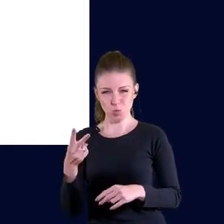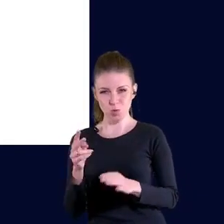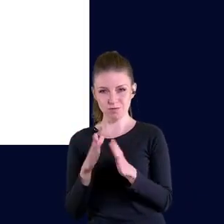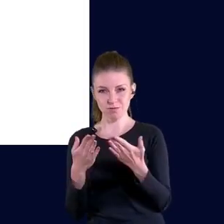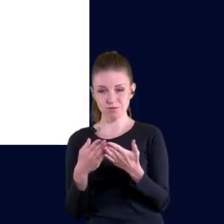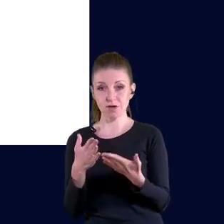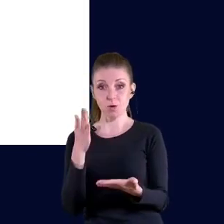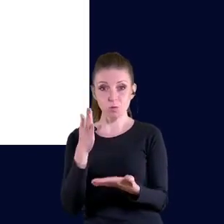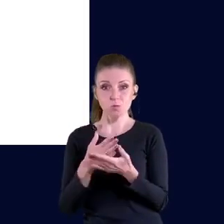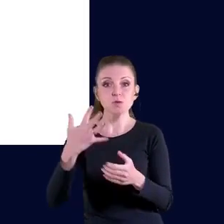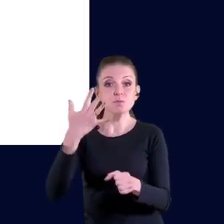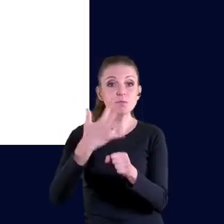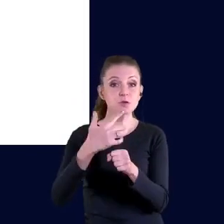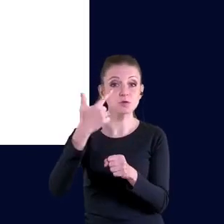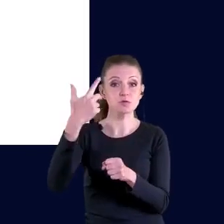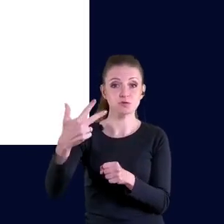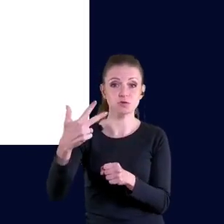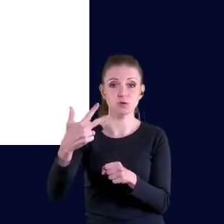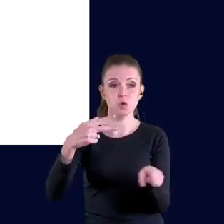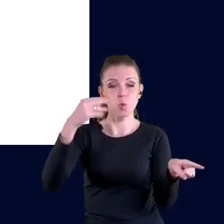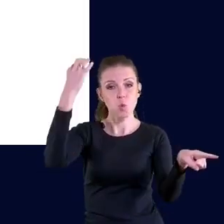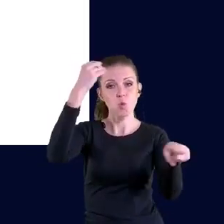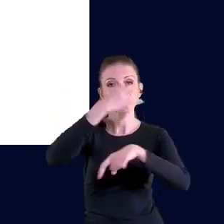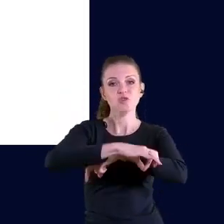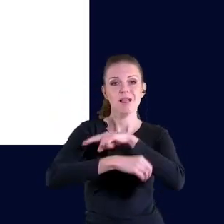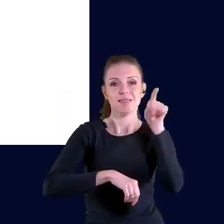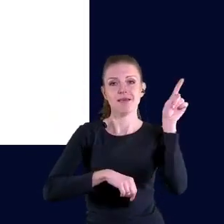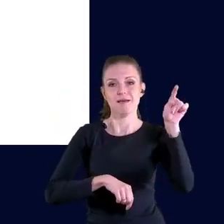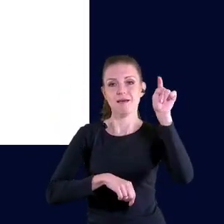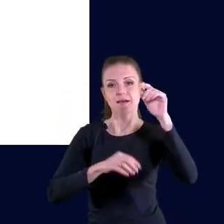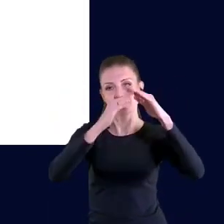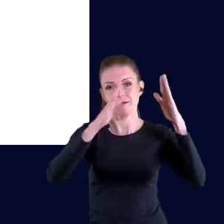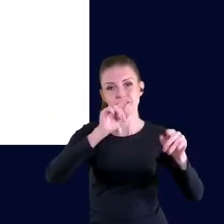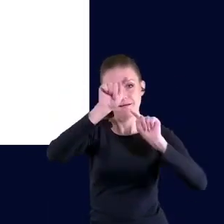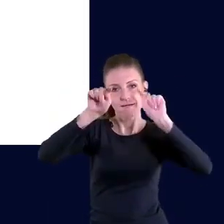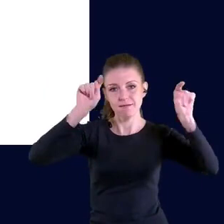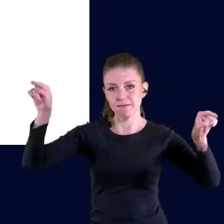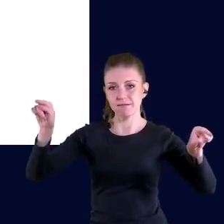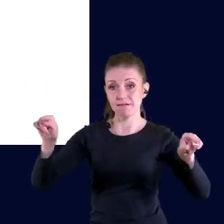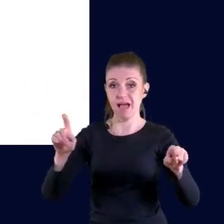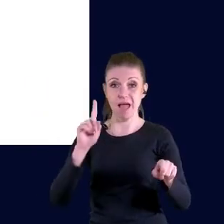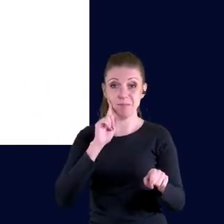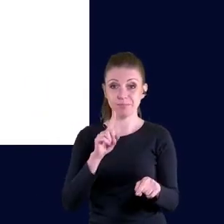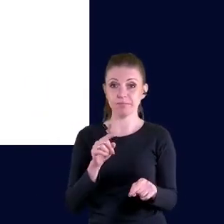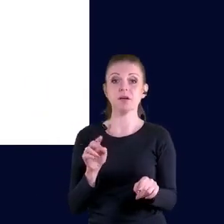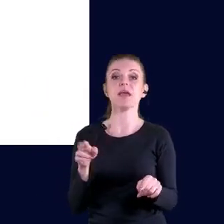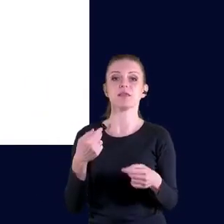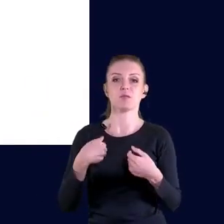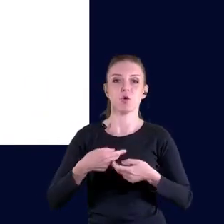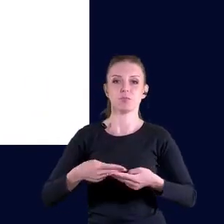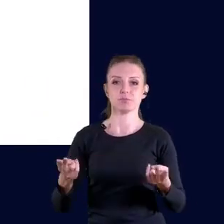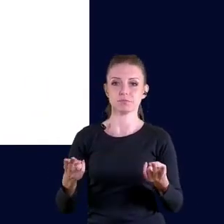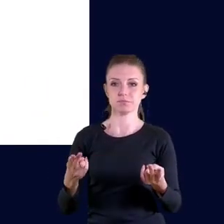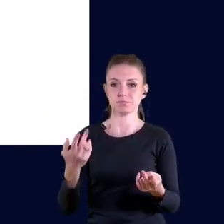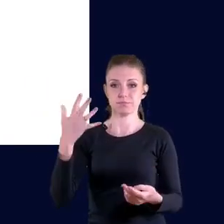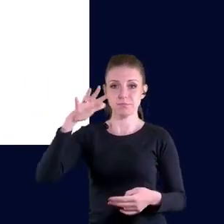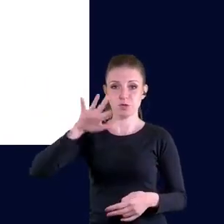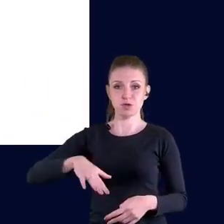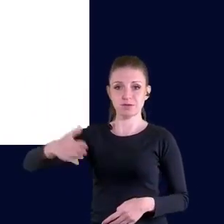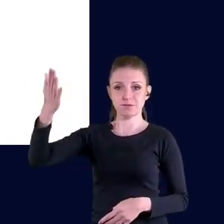jest już na Pięćdziesięciu trzech uczelniach a pamiętajmy że została opublikowana zaledwie 5 miesięcy temu